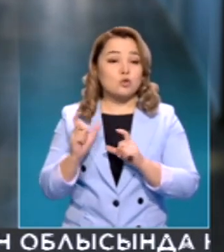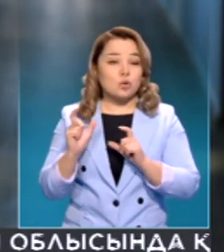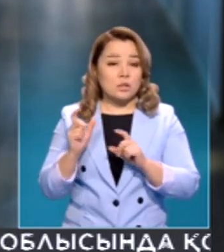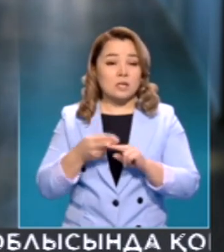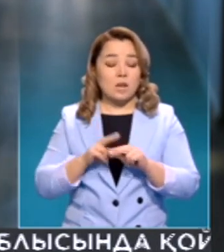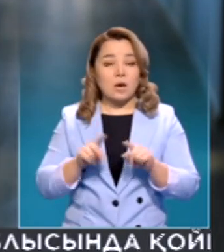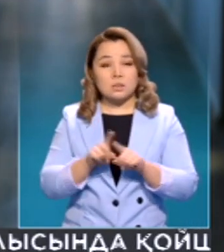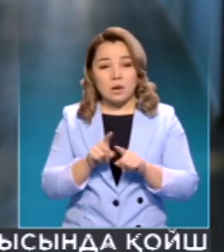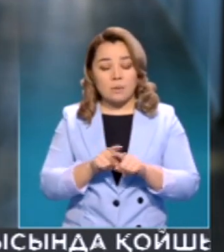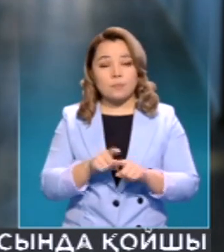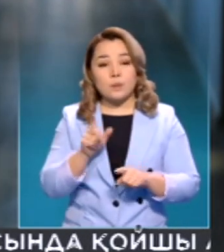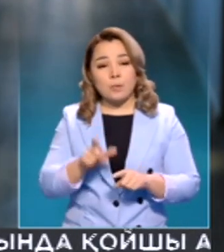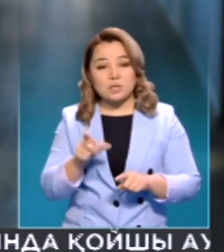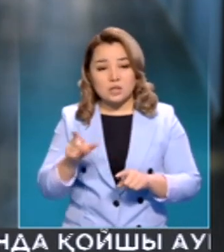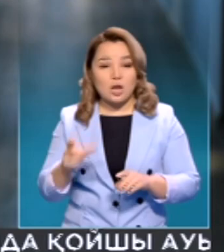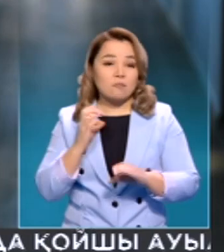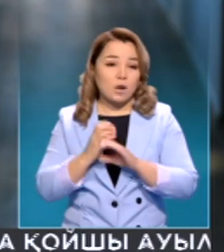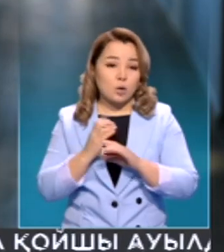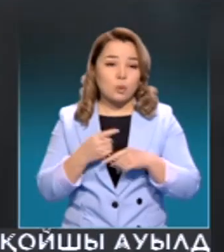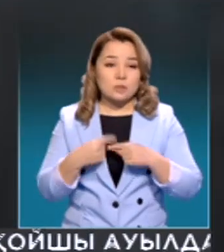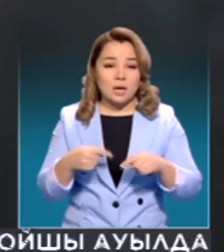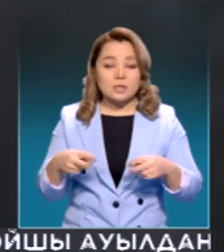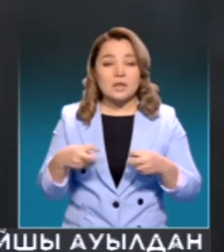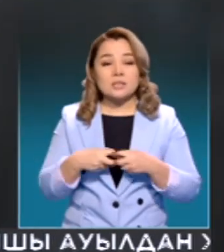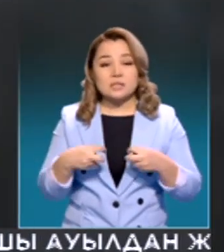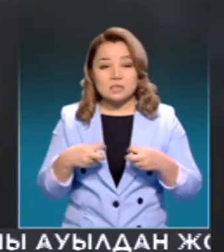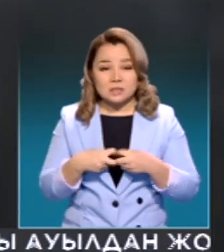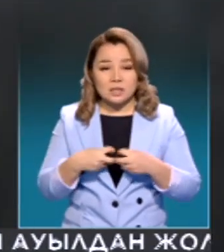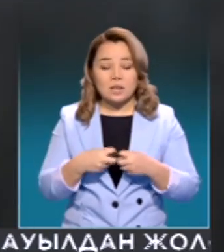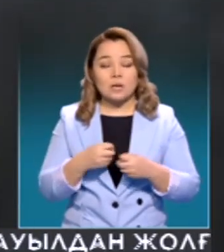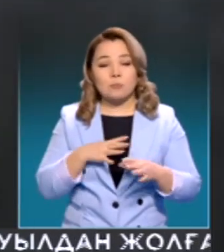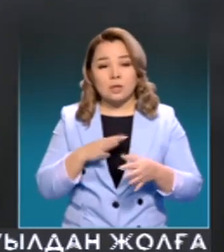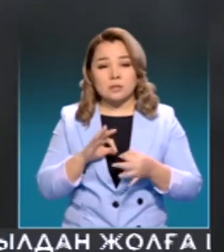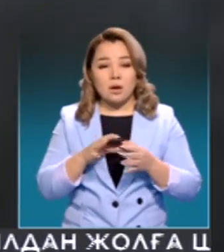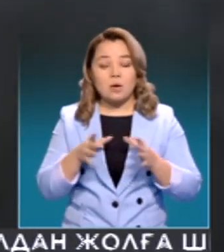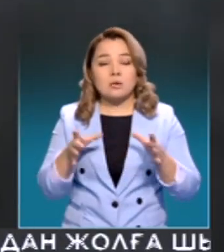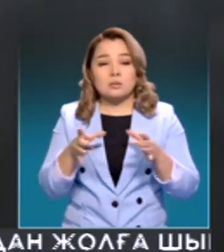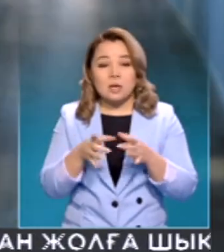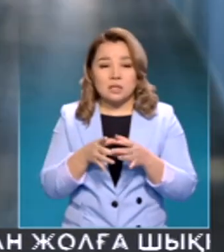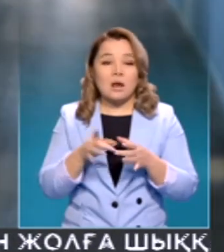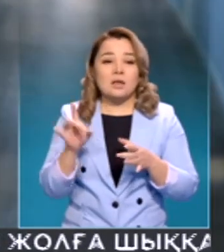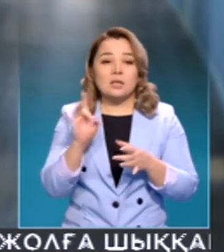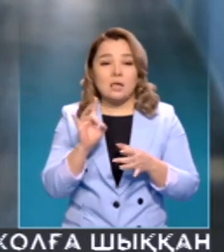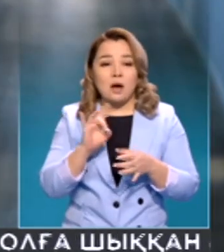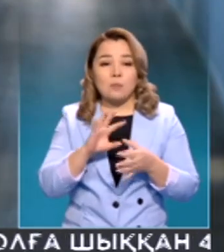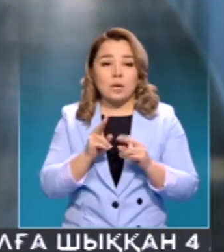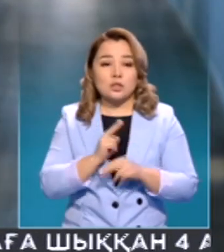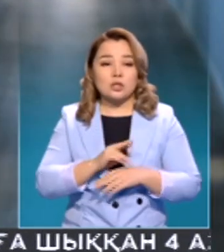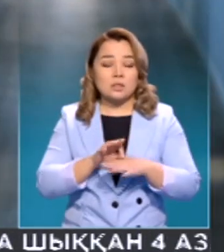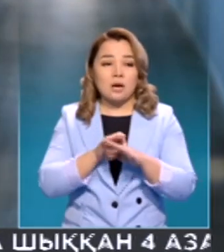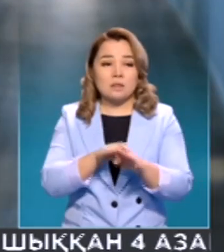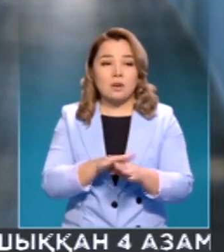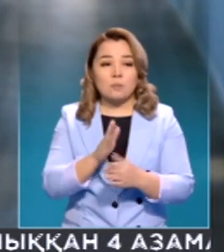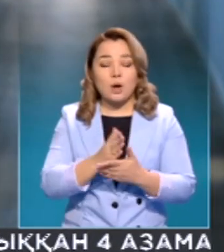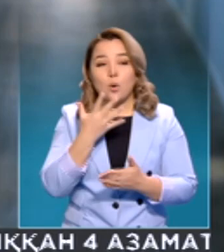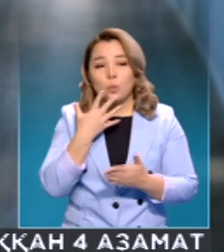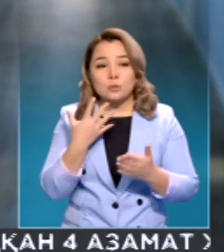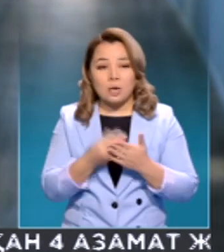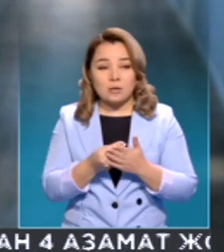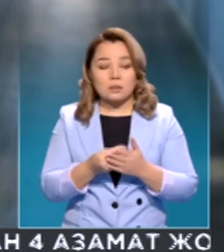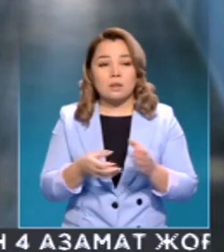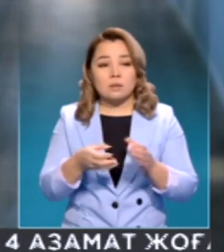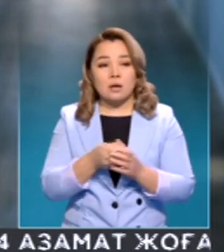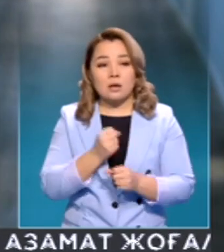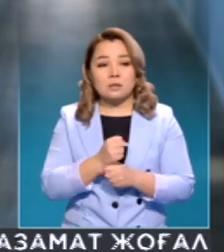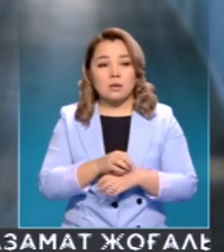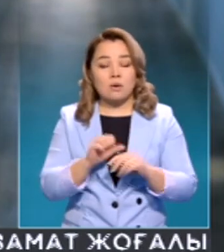пассажирский вагондардың әртүрлі резеңкеден тұратын бөлшектерін жасап жатырмыз деп айтуға болады. Жасап жатқан заттың өзінің стальной формасы